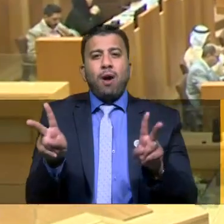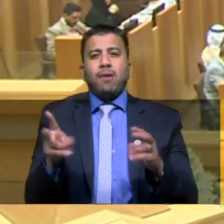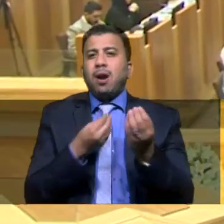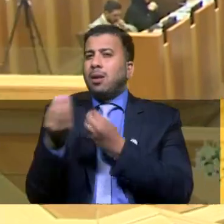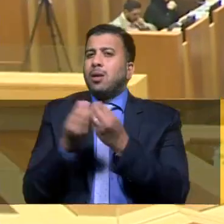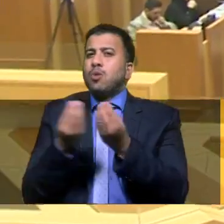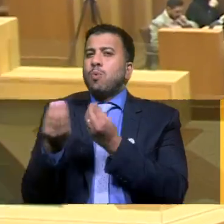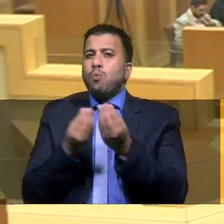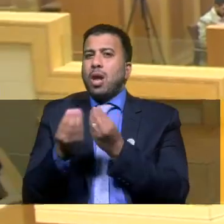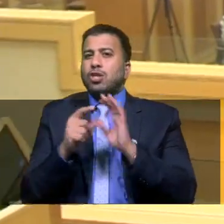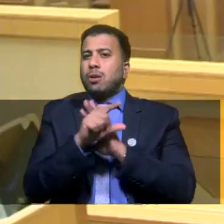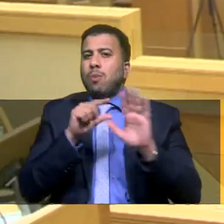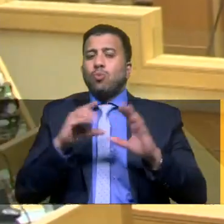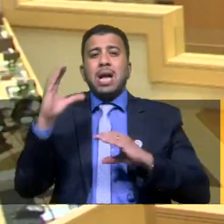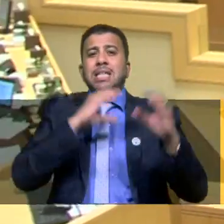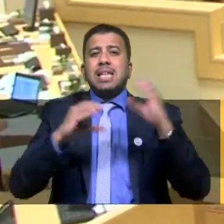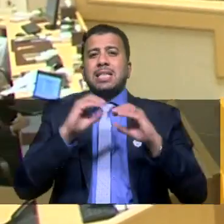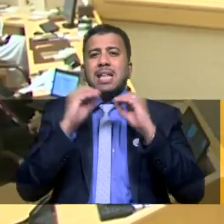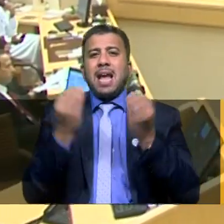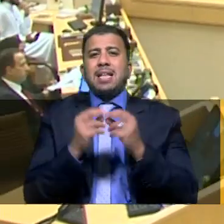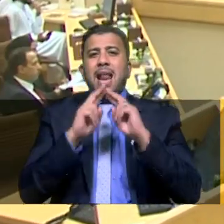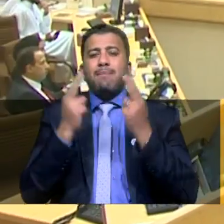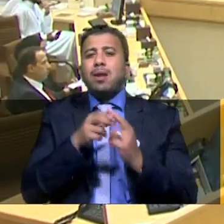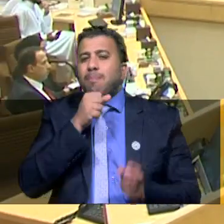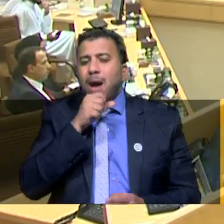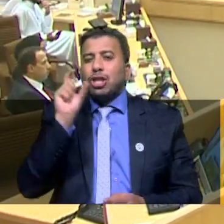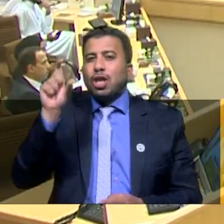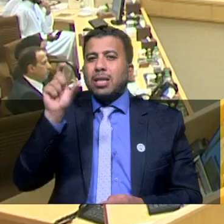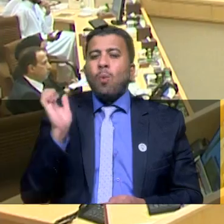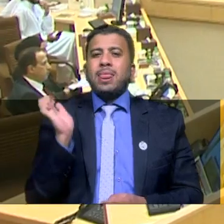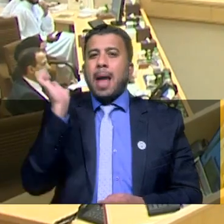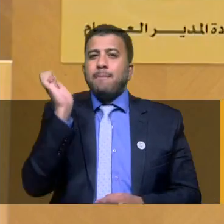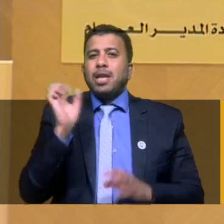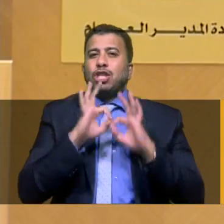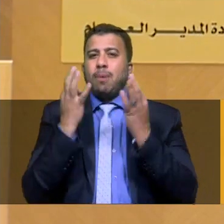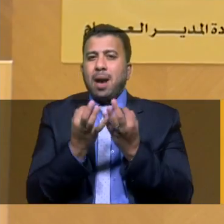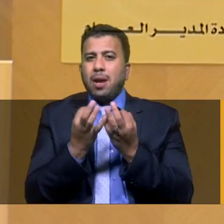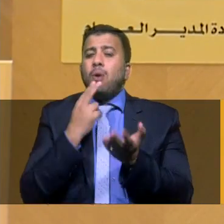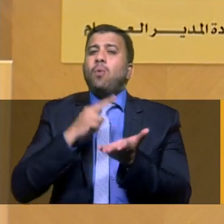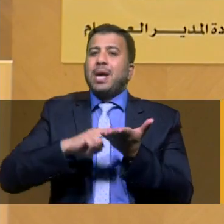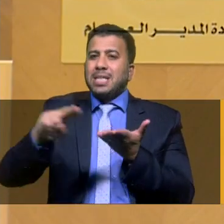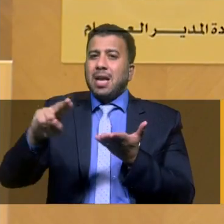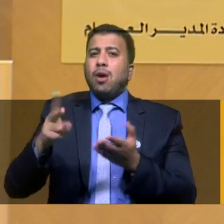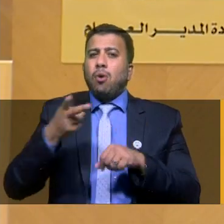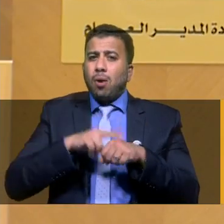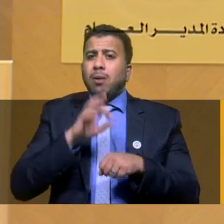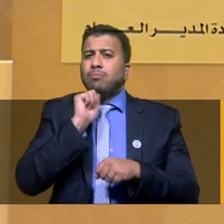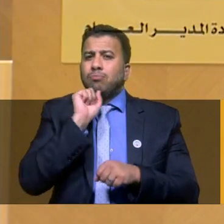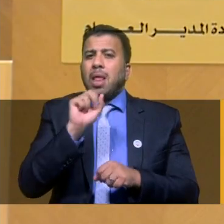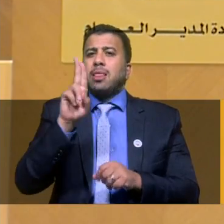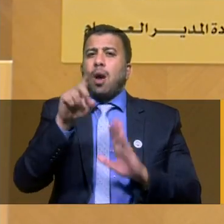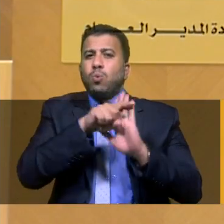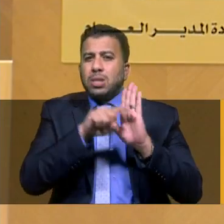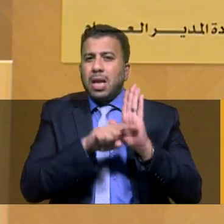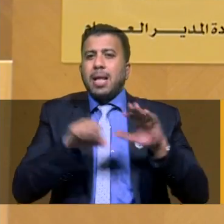شأن طلب الموافقة على مناقشة موضوع سياسة الهيئة العامة للمعاشات والتأمينات الاجتماعية، ورسالة أخرى صادرة